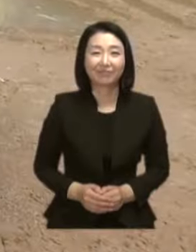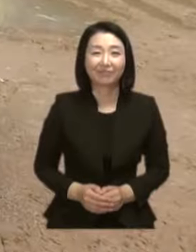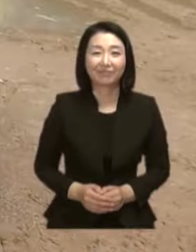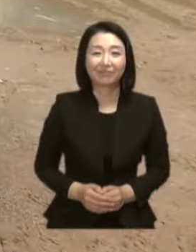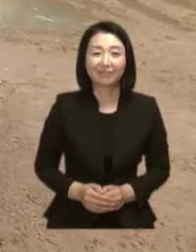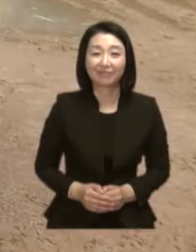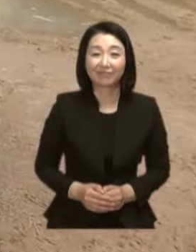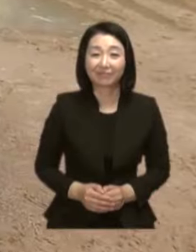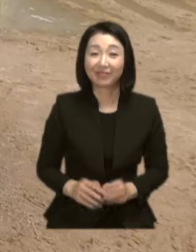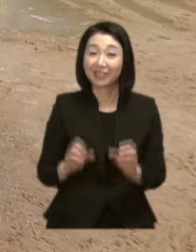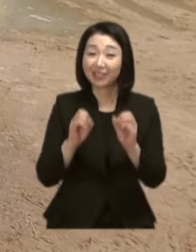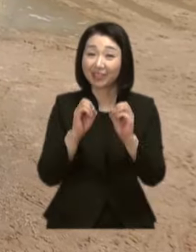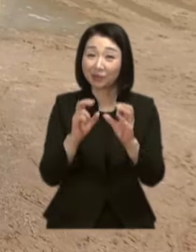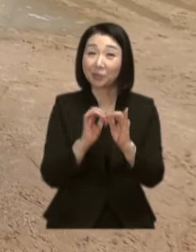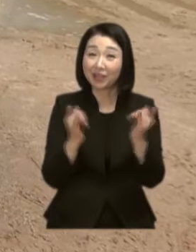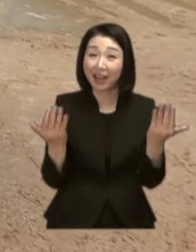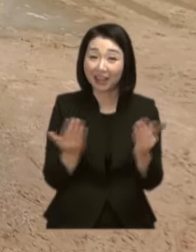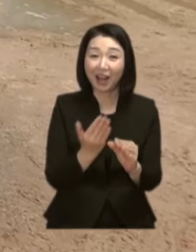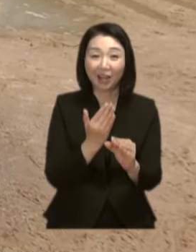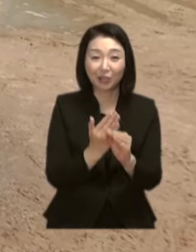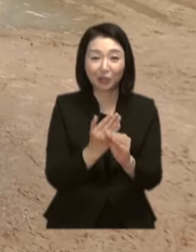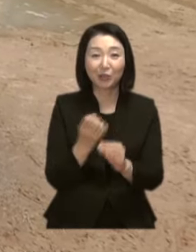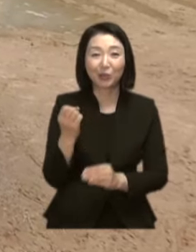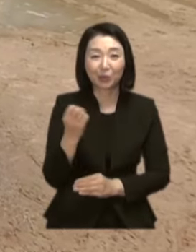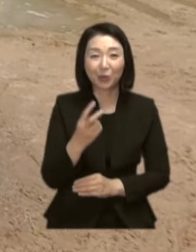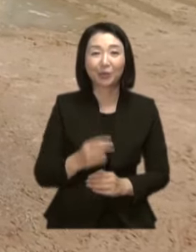전도사로 일하고 있고